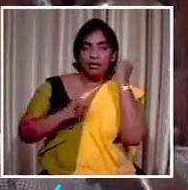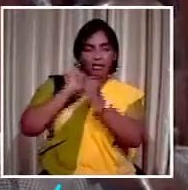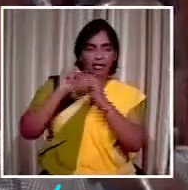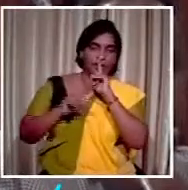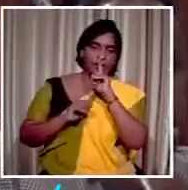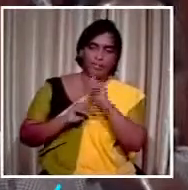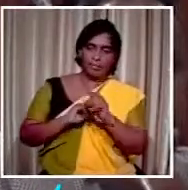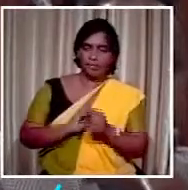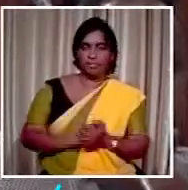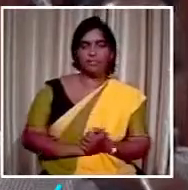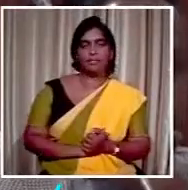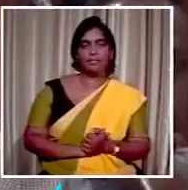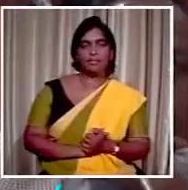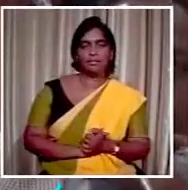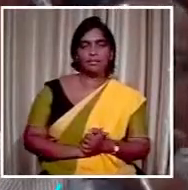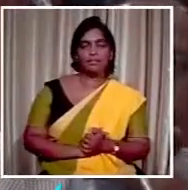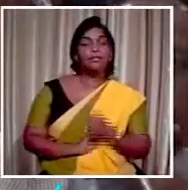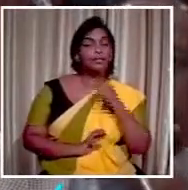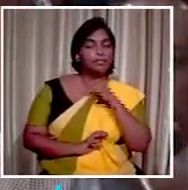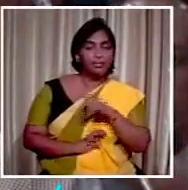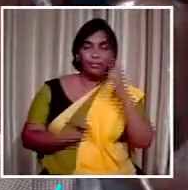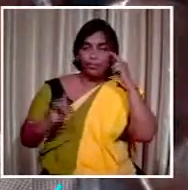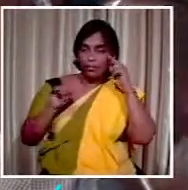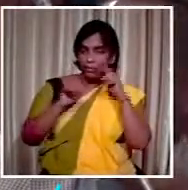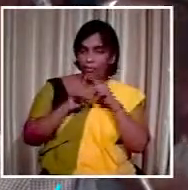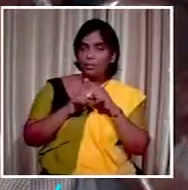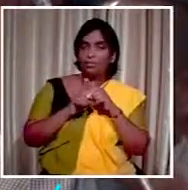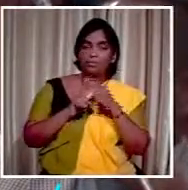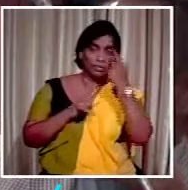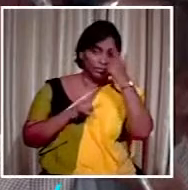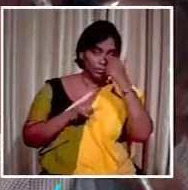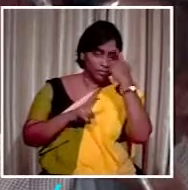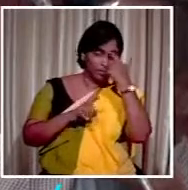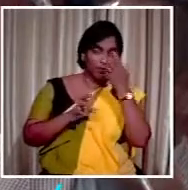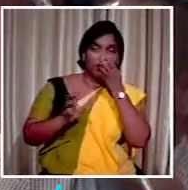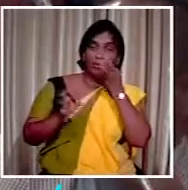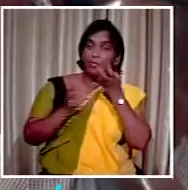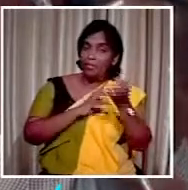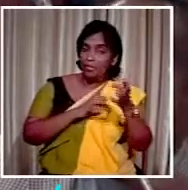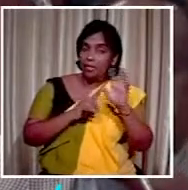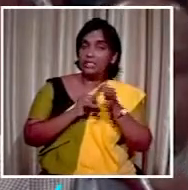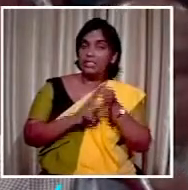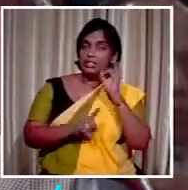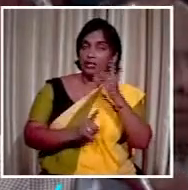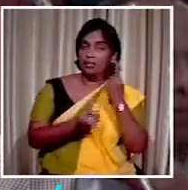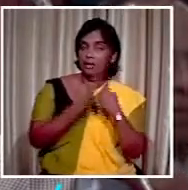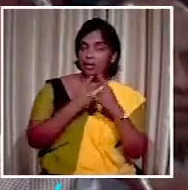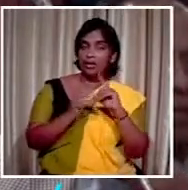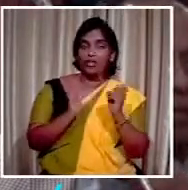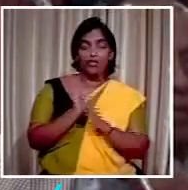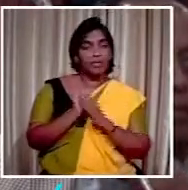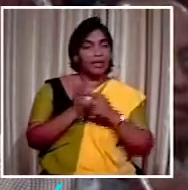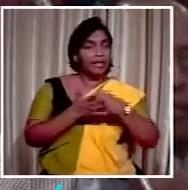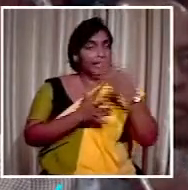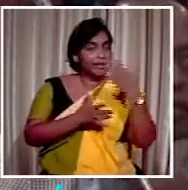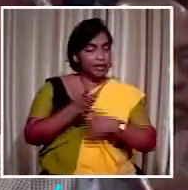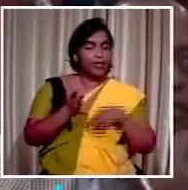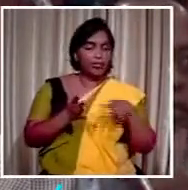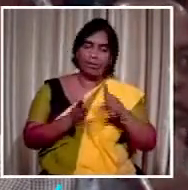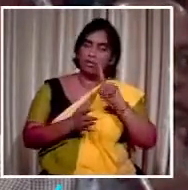කළා. ඒ සම්බන්ධව පාස්කු ජනාධිපති විමර්ශන වාර්තාවේ සඳහන් කරලා